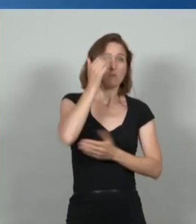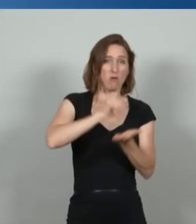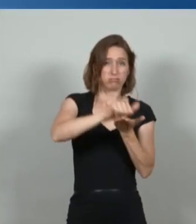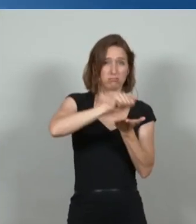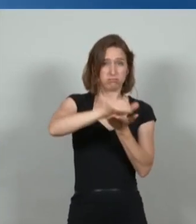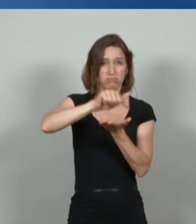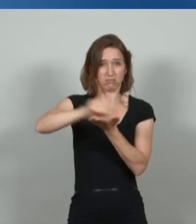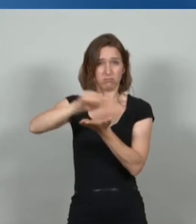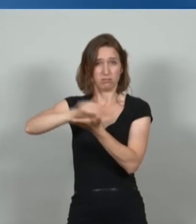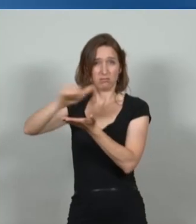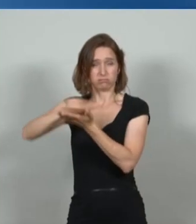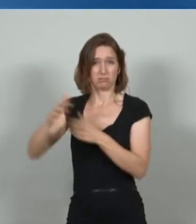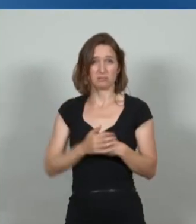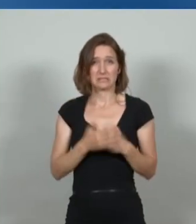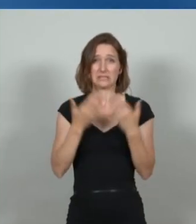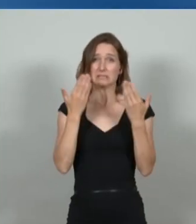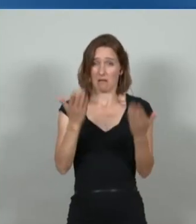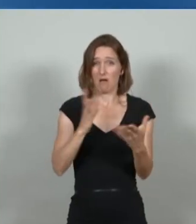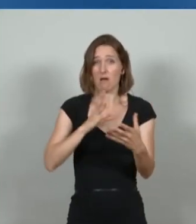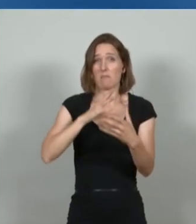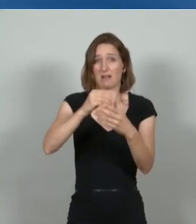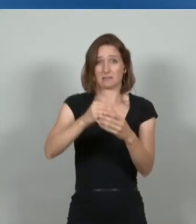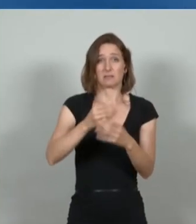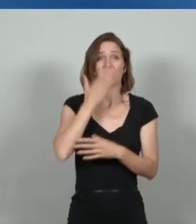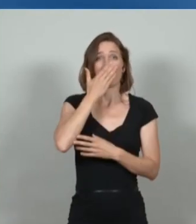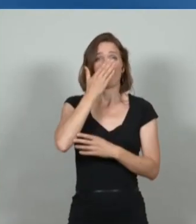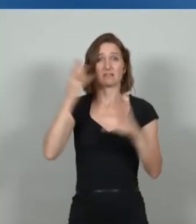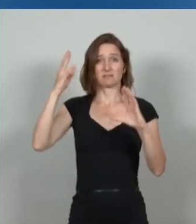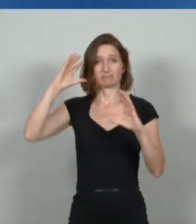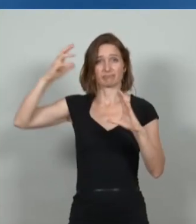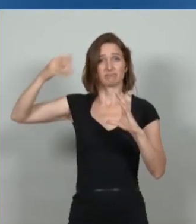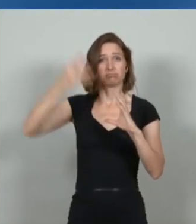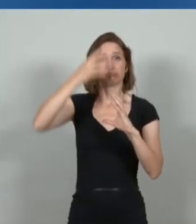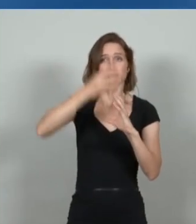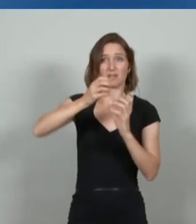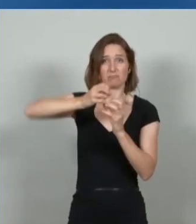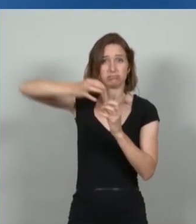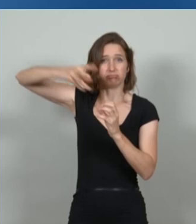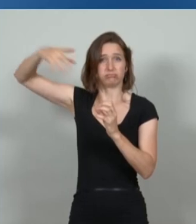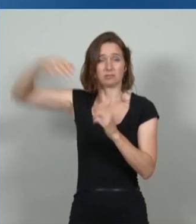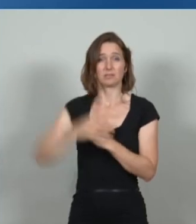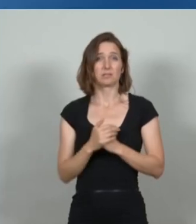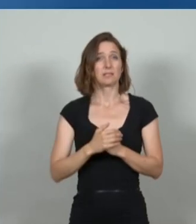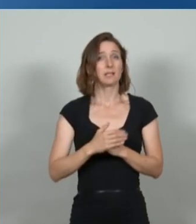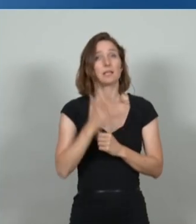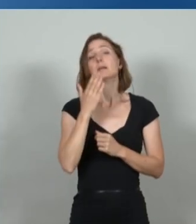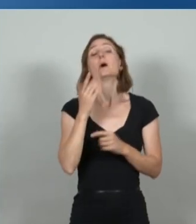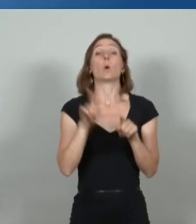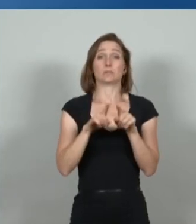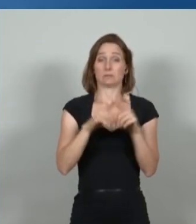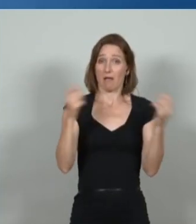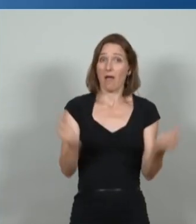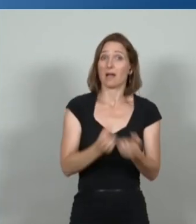contribue donc au phénomène de des missions de gaz à effet de serre aussi l'activité d'élevage industrielle aggrave également la